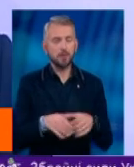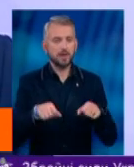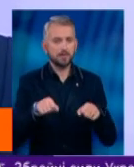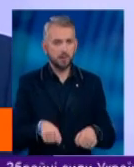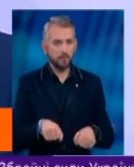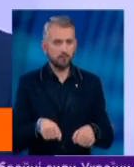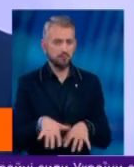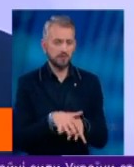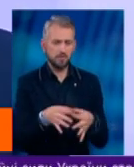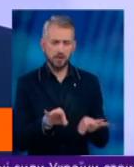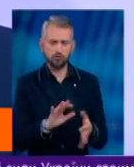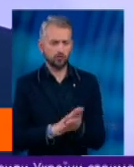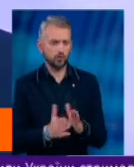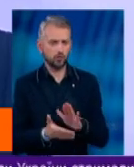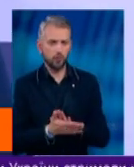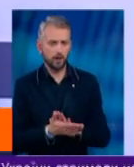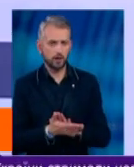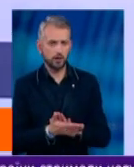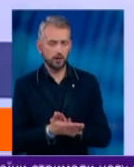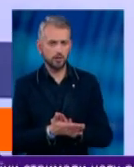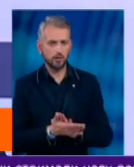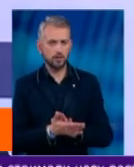есть в демократических условиях, то есть